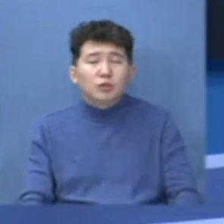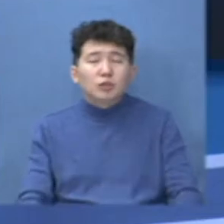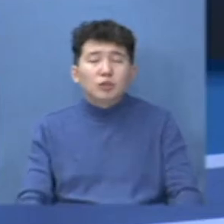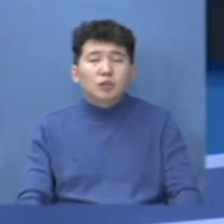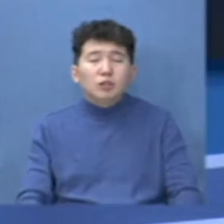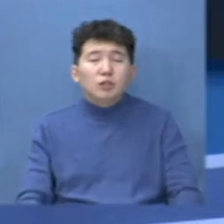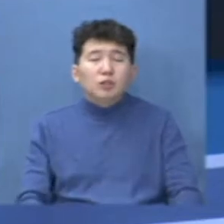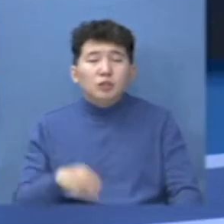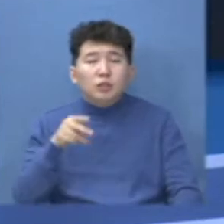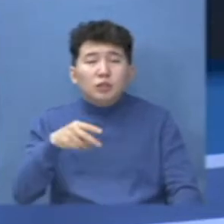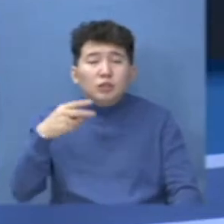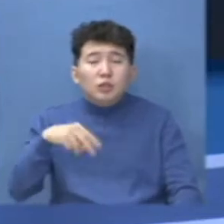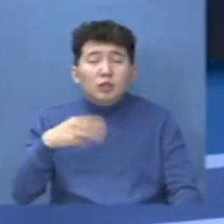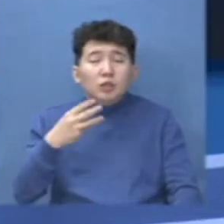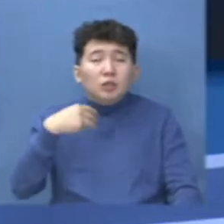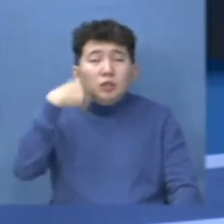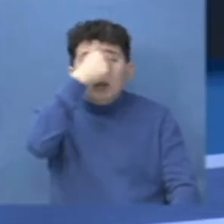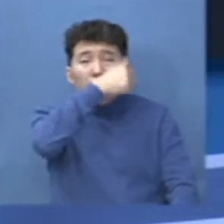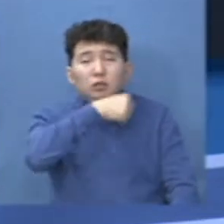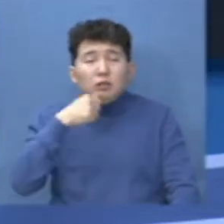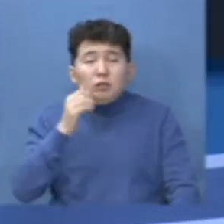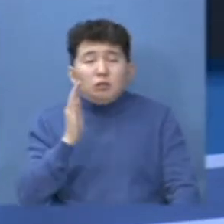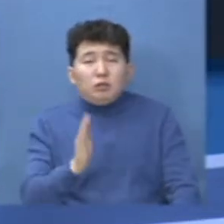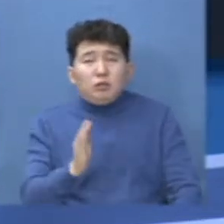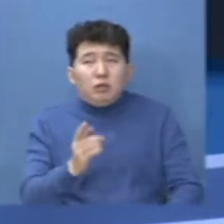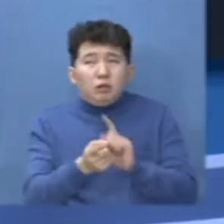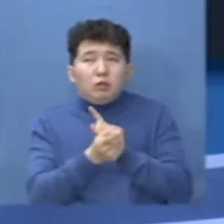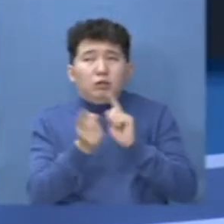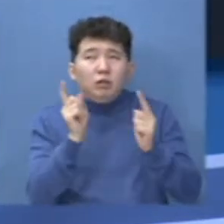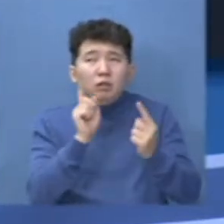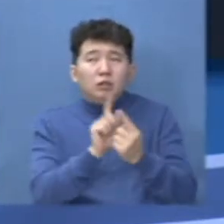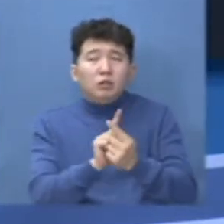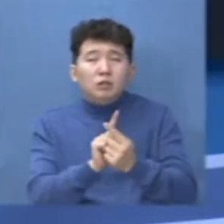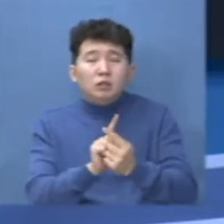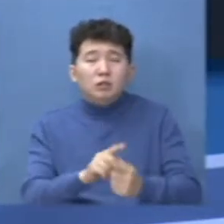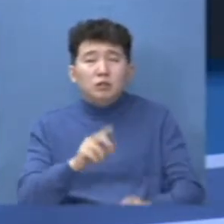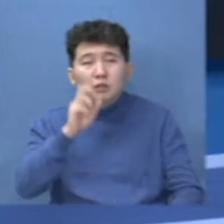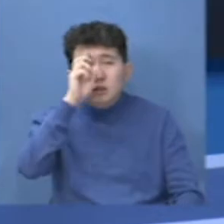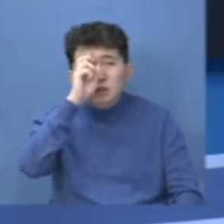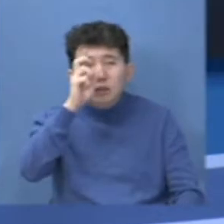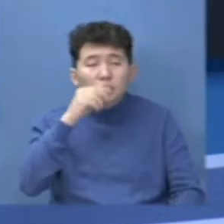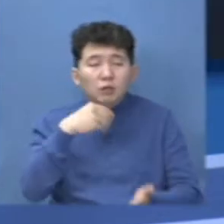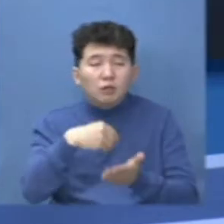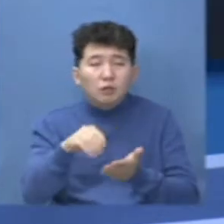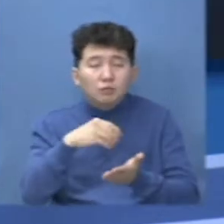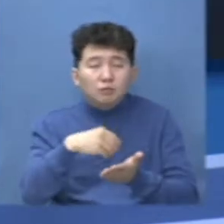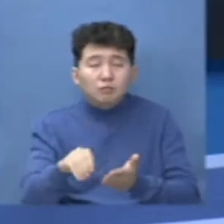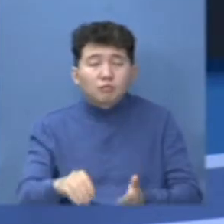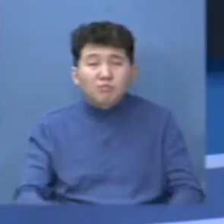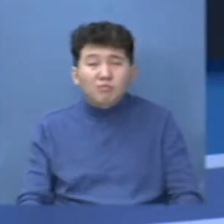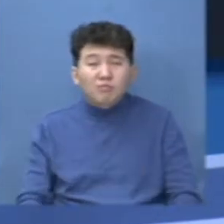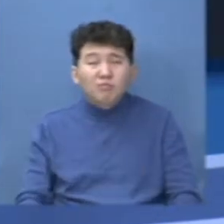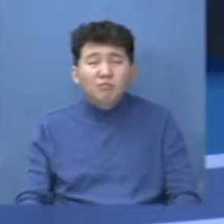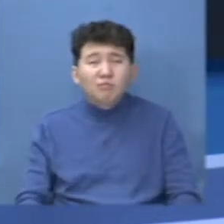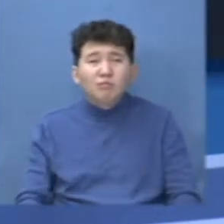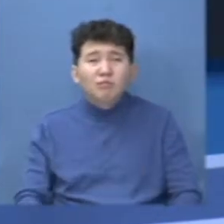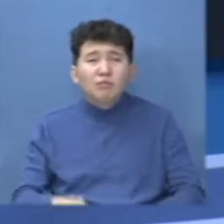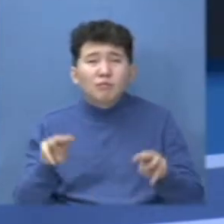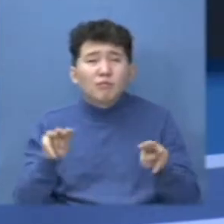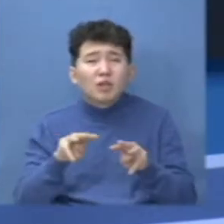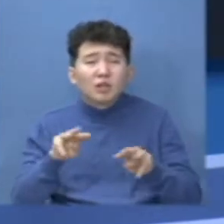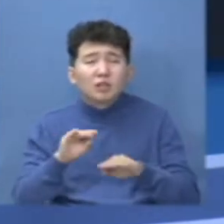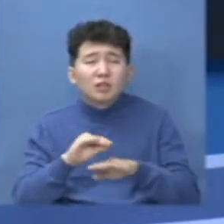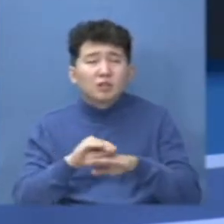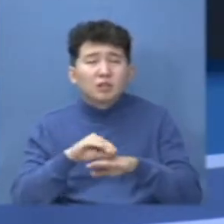в 2023 году будут внесены изменения и дополнения в закон о государственных закупках в настоящее время Министерством финансов